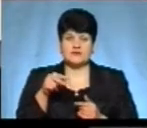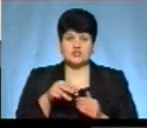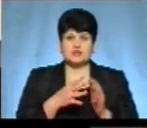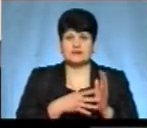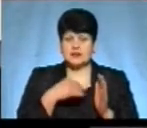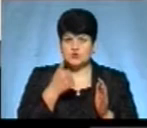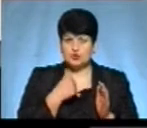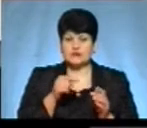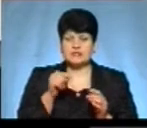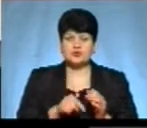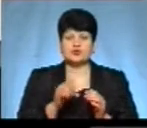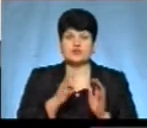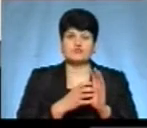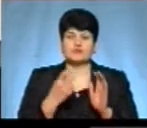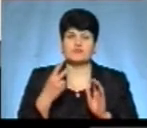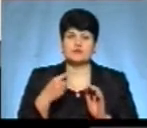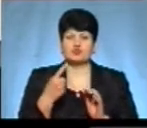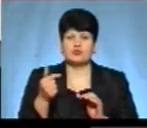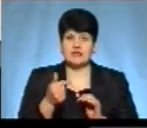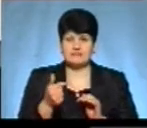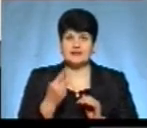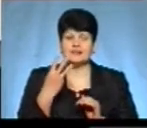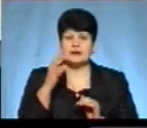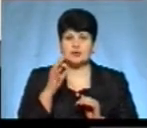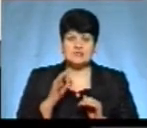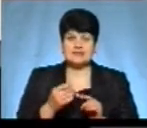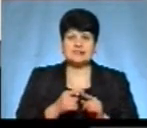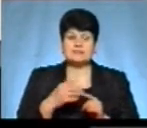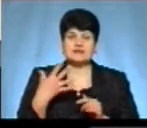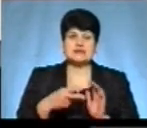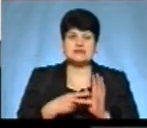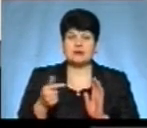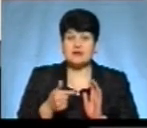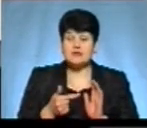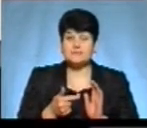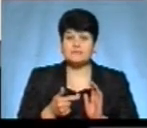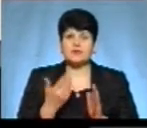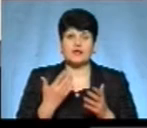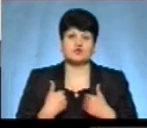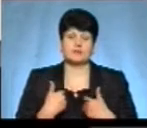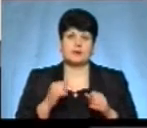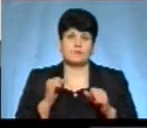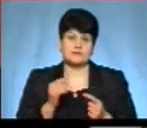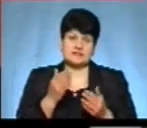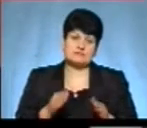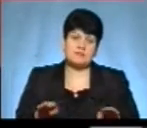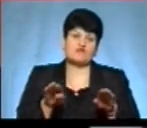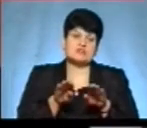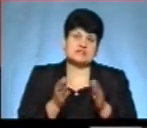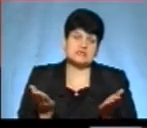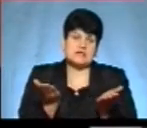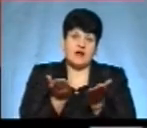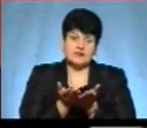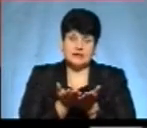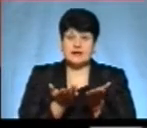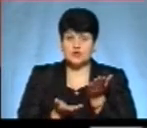року становив 1921 гривню, то, відповідно, 3% – це 57 гривень. Так? А якщо ми можемо, звичайно, співставити, якщо